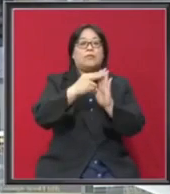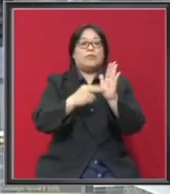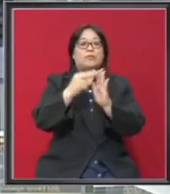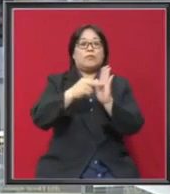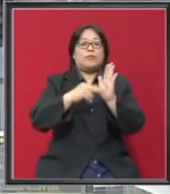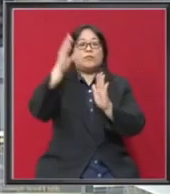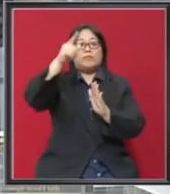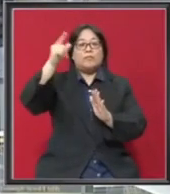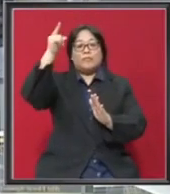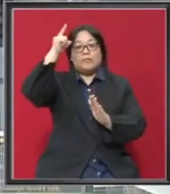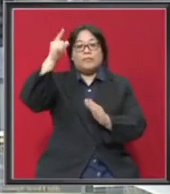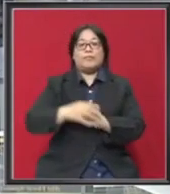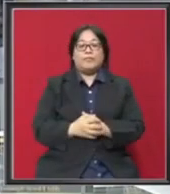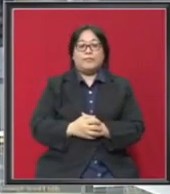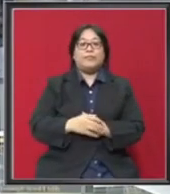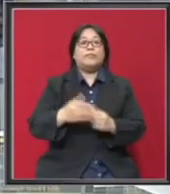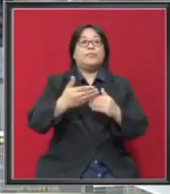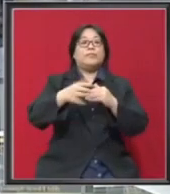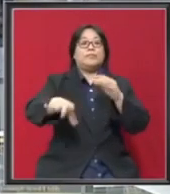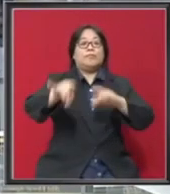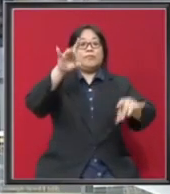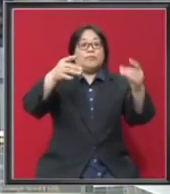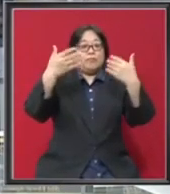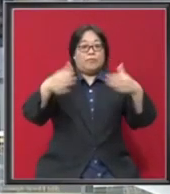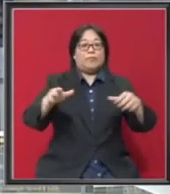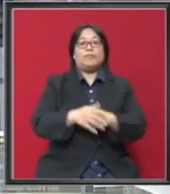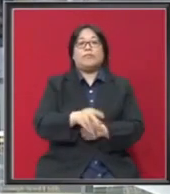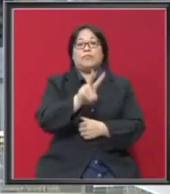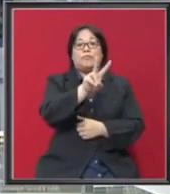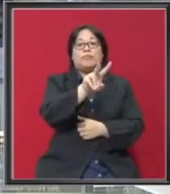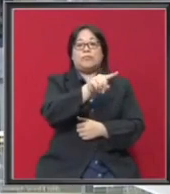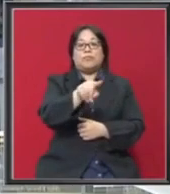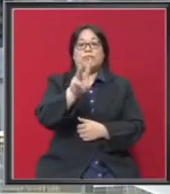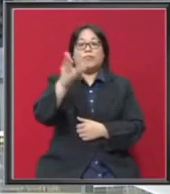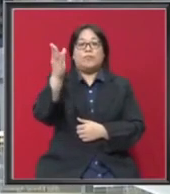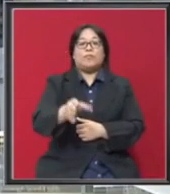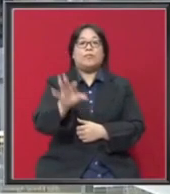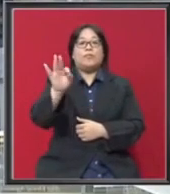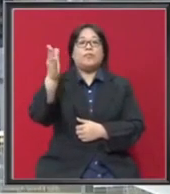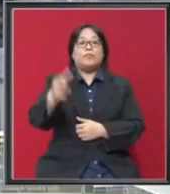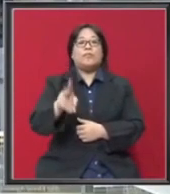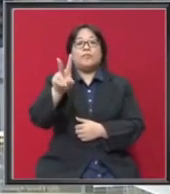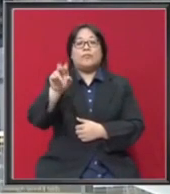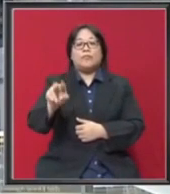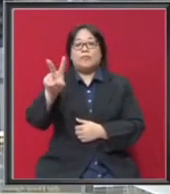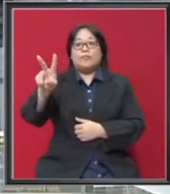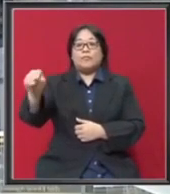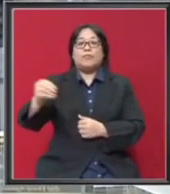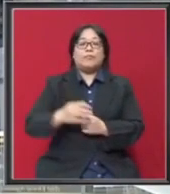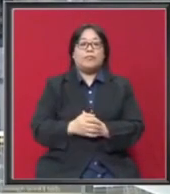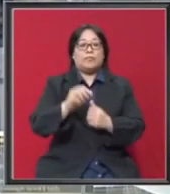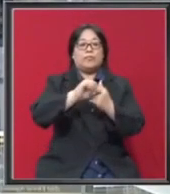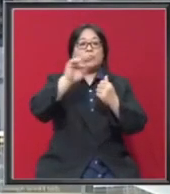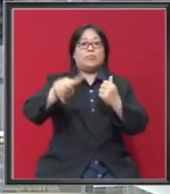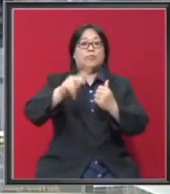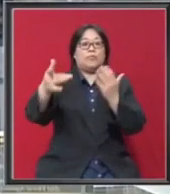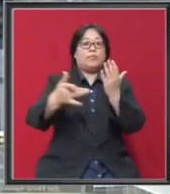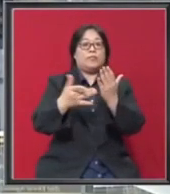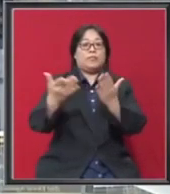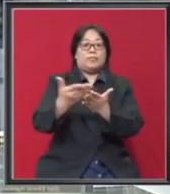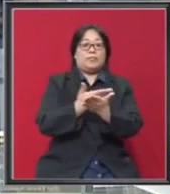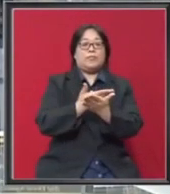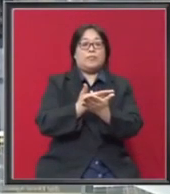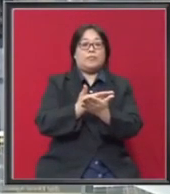juga undang-undang pelembagaan sejurus selepas pelantikan tersebut dua hingga enam September 2020 Jateng serta